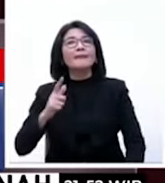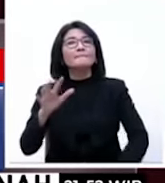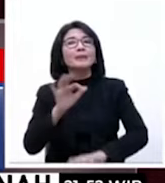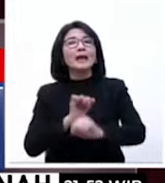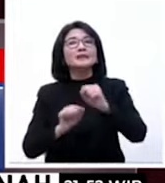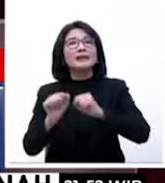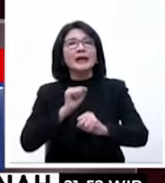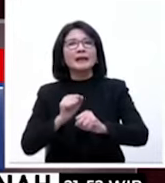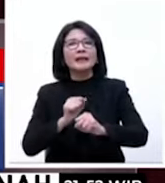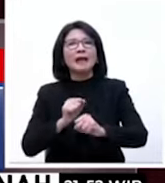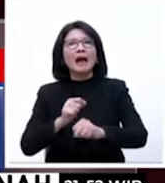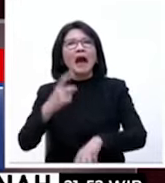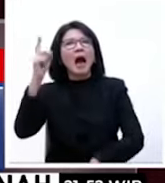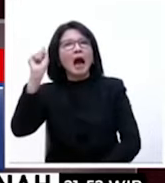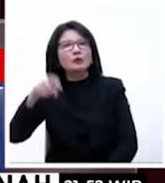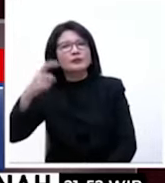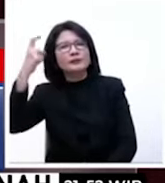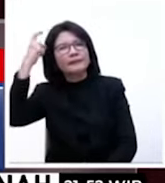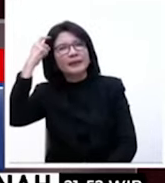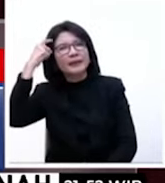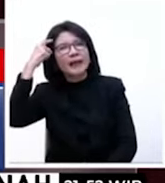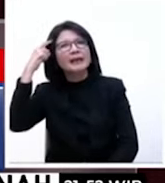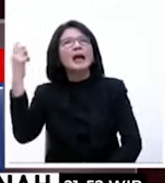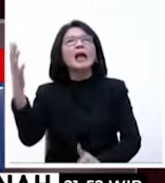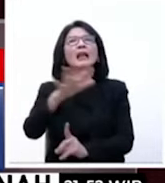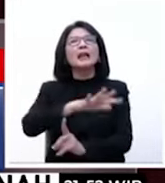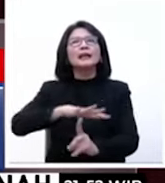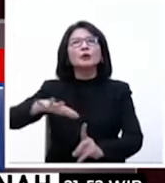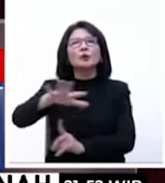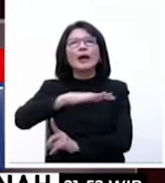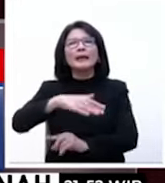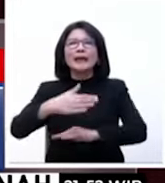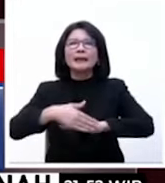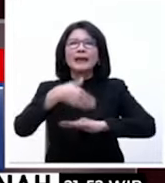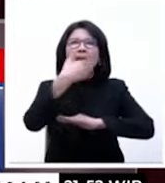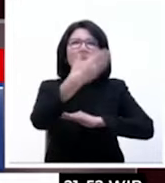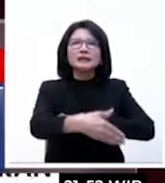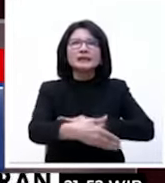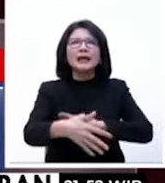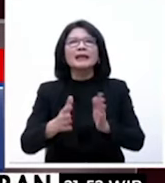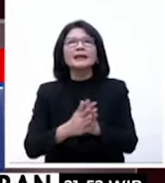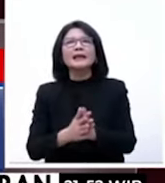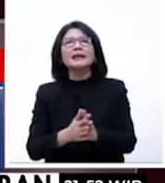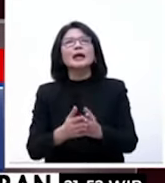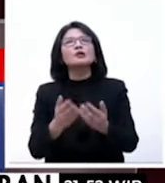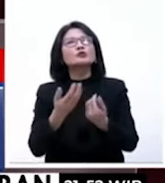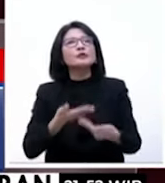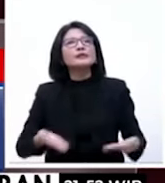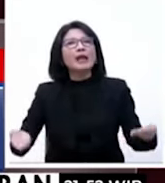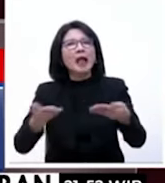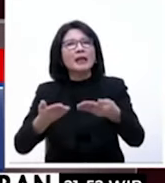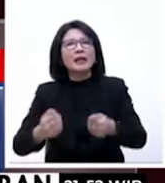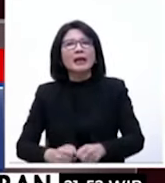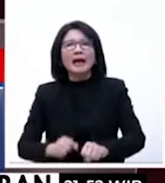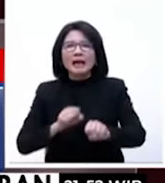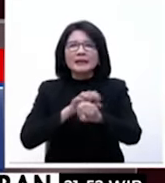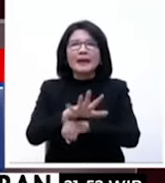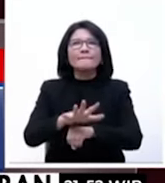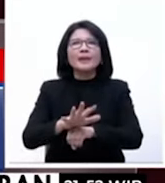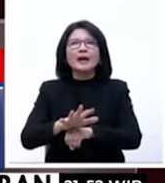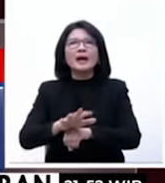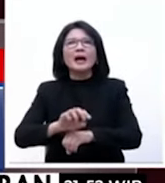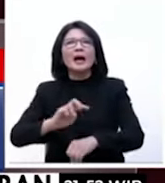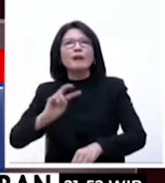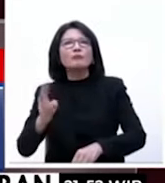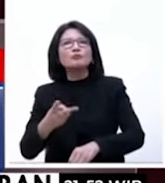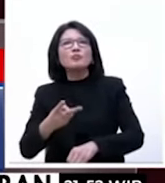pelaksanaannya dipikirkan aspek lingkungan keberlanjutan dan sosialnya dampak perubahan iklim